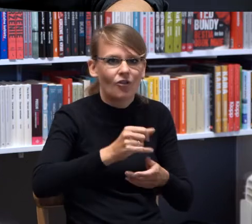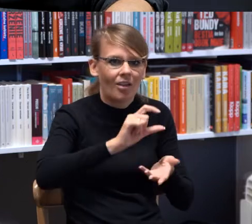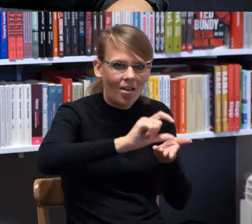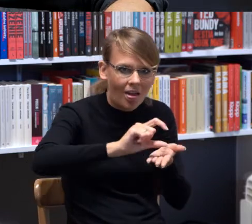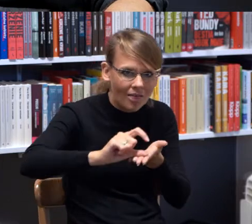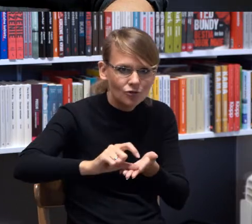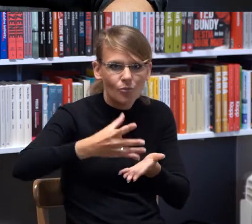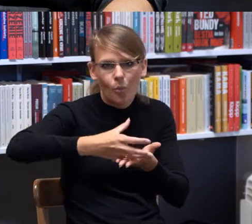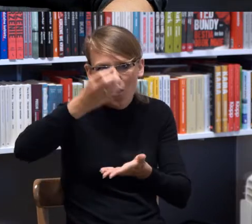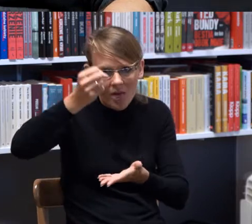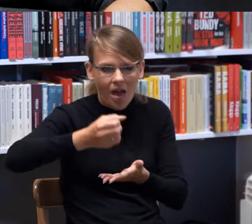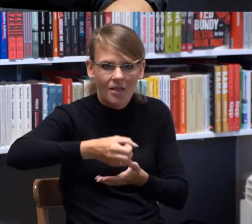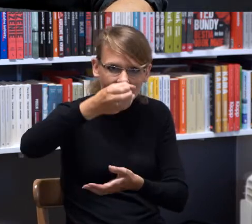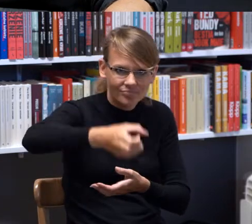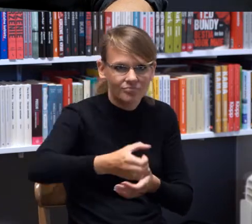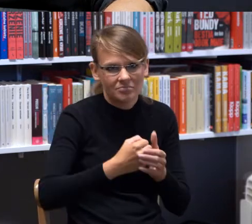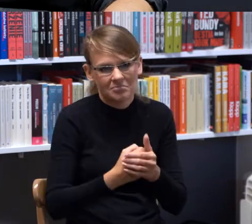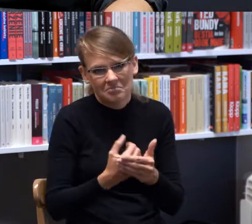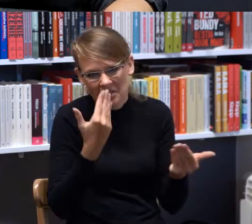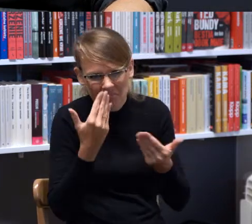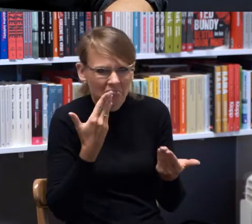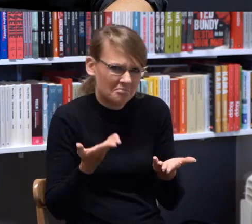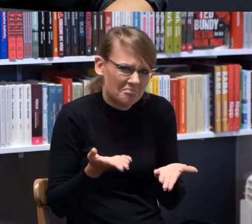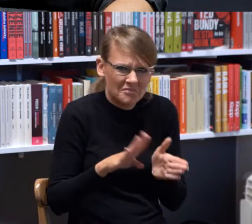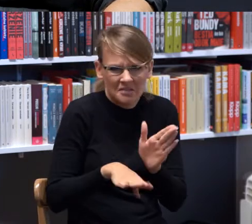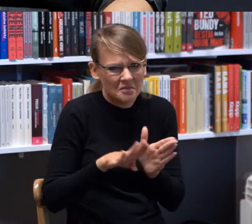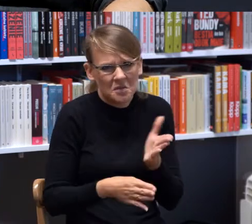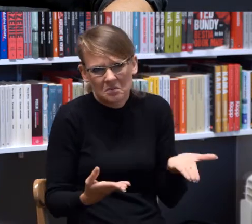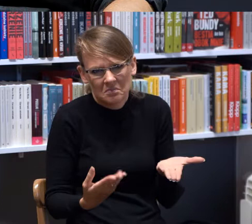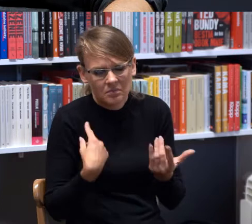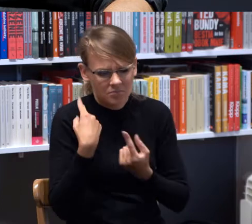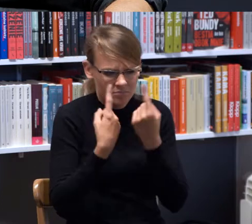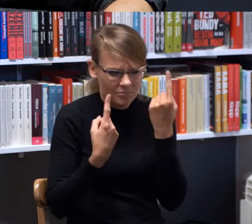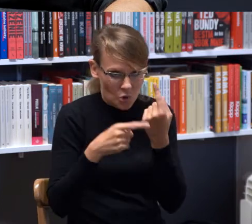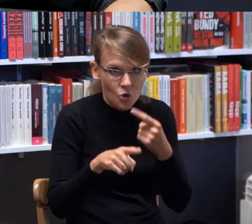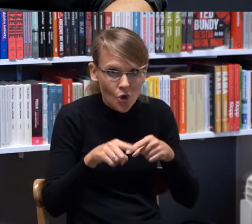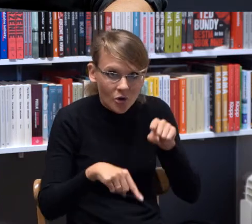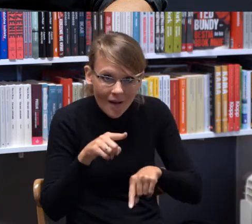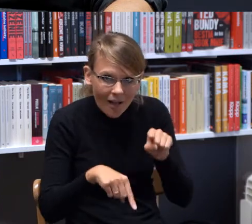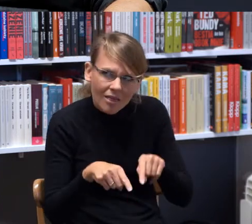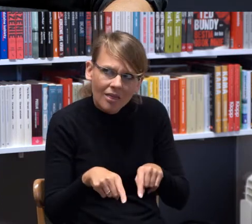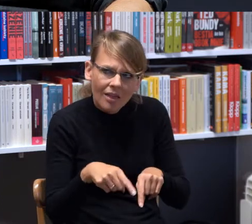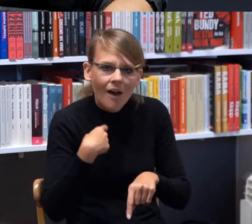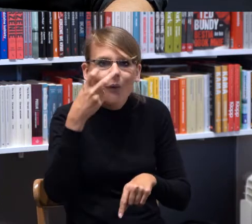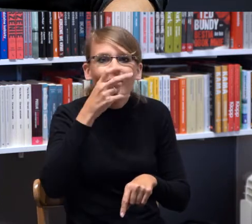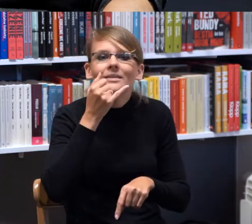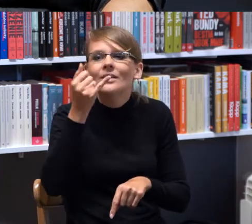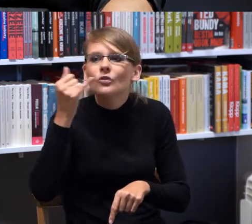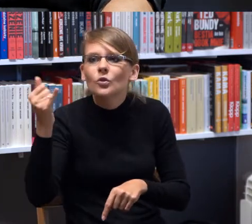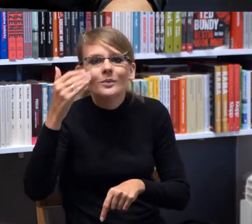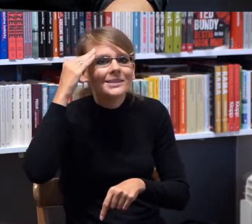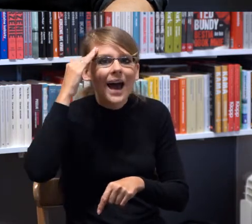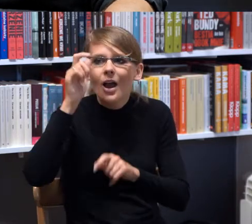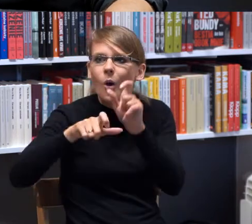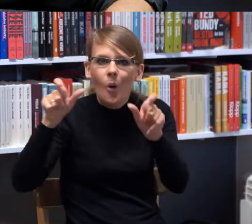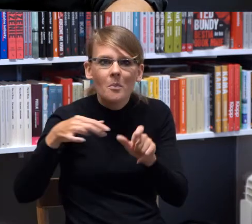butelka. No i niby to nic takiego, właśnie i zaczęłam się zastanawiać, czy to jest norma, no więc zadzwoniłam do swoich znajomych, no